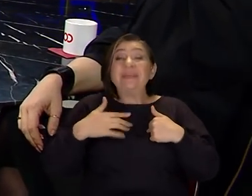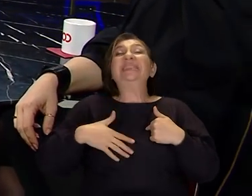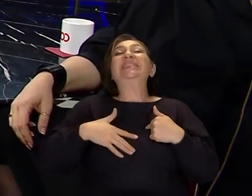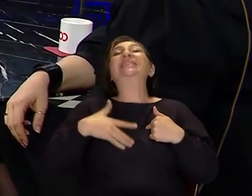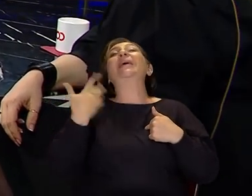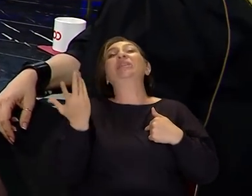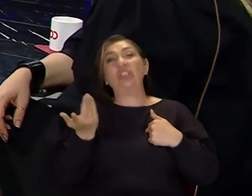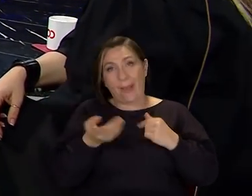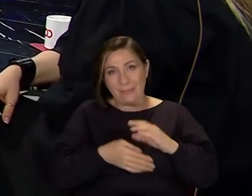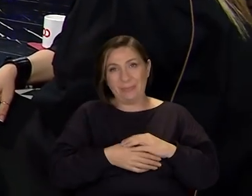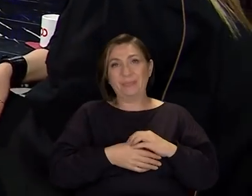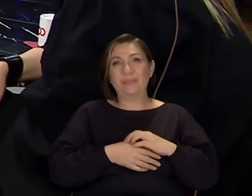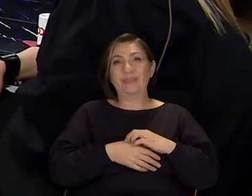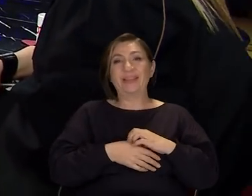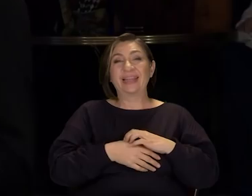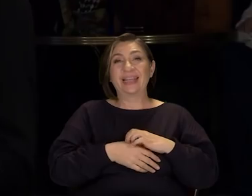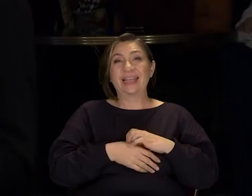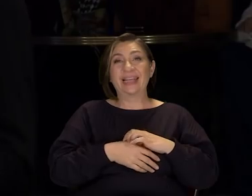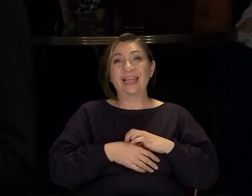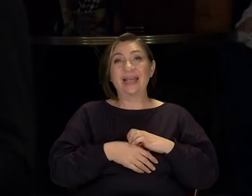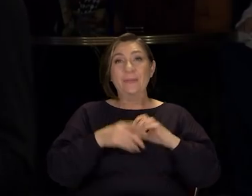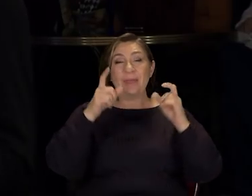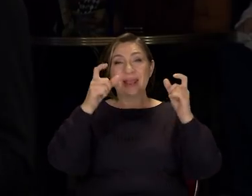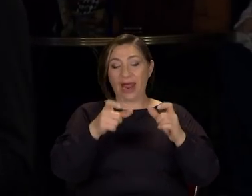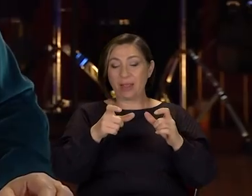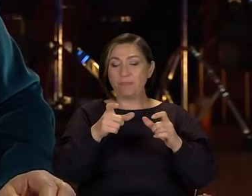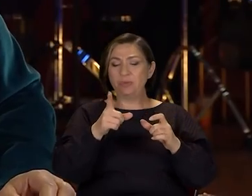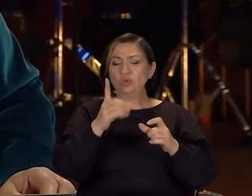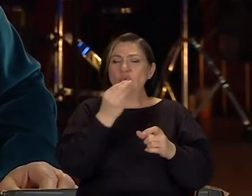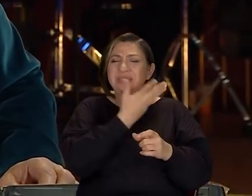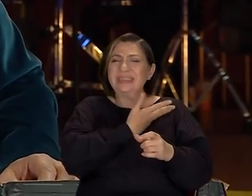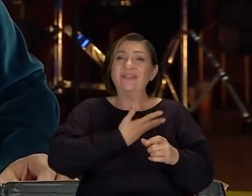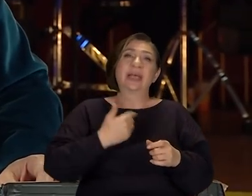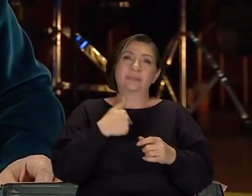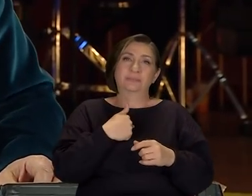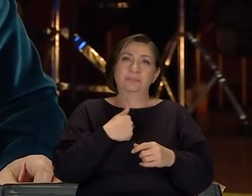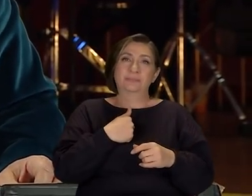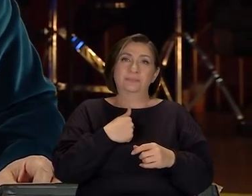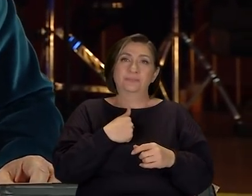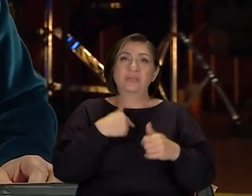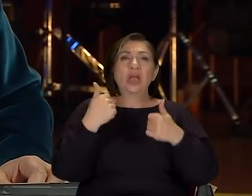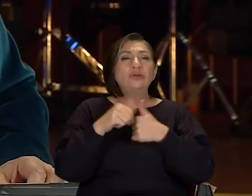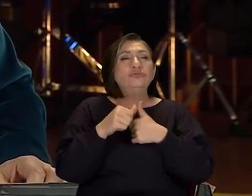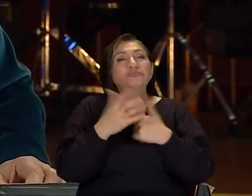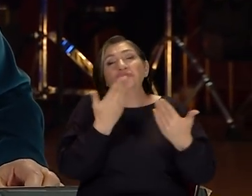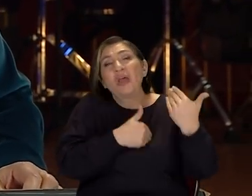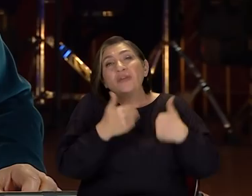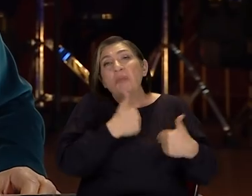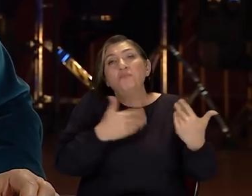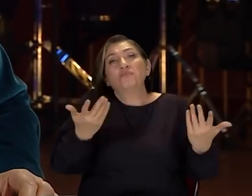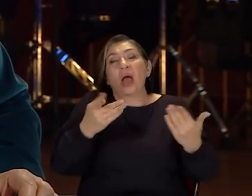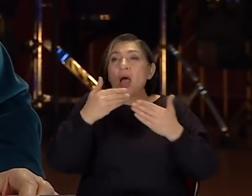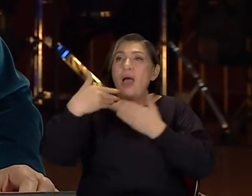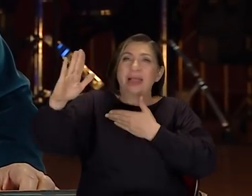istemeyeceğim. Ondan sonra İstanbul'da. Yani bir yerde mesela birisini çok sevseydim, eşim ya da sevgilim, ve